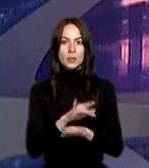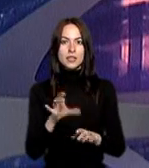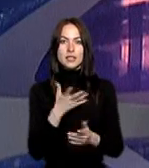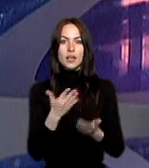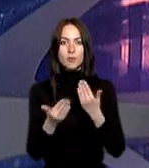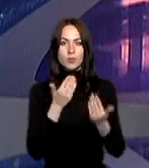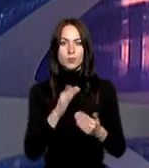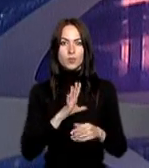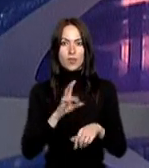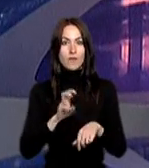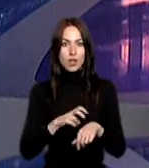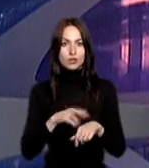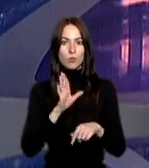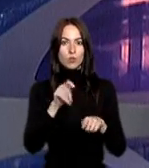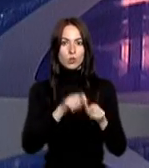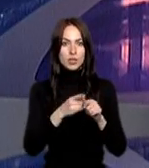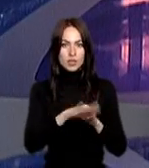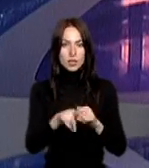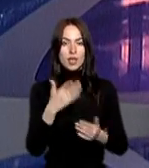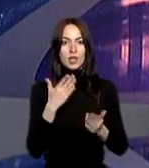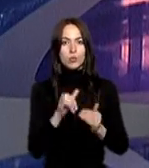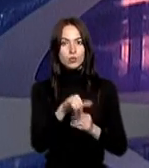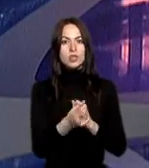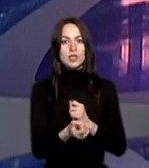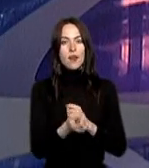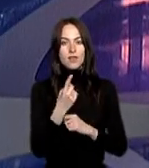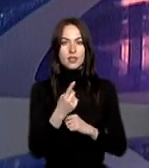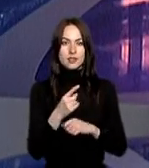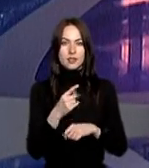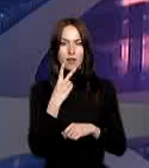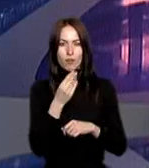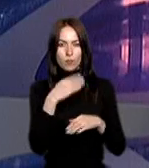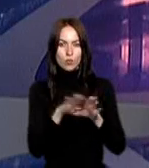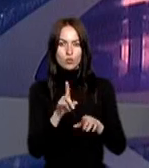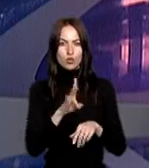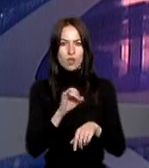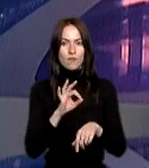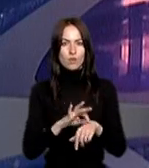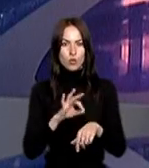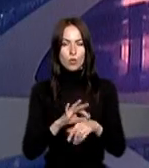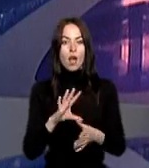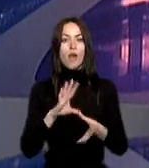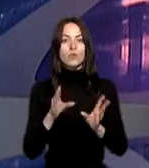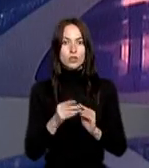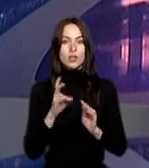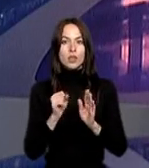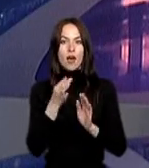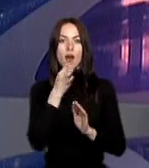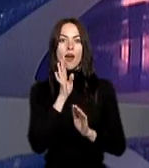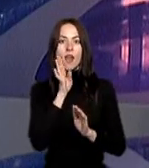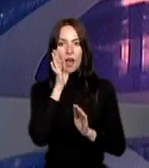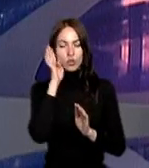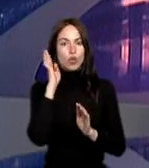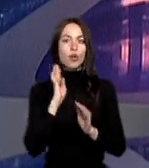медики, будуть перевіряти у тому випадку, якщо у них з'являться відповідні симптоми хвороби. Усього на ранок вівторка у